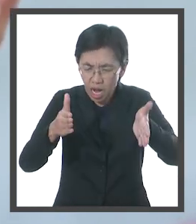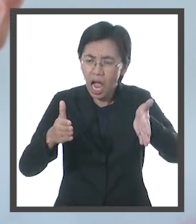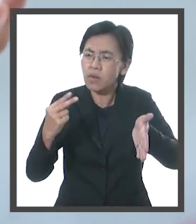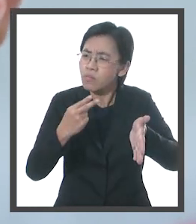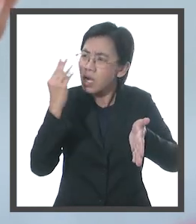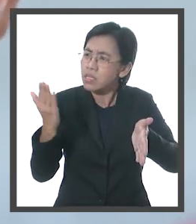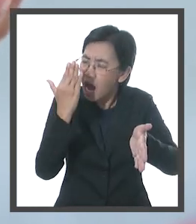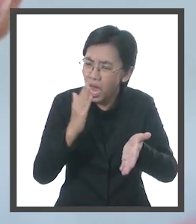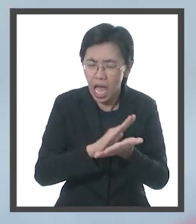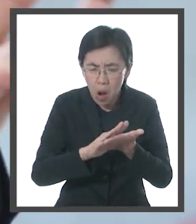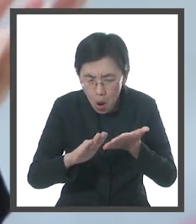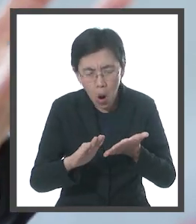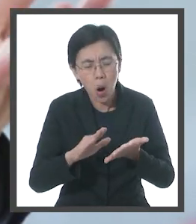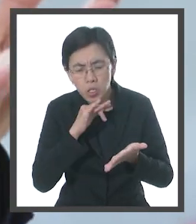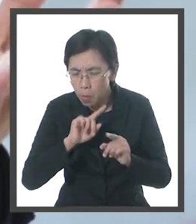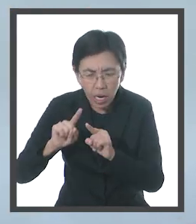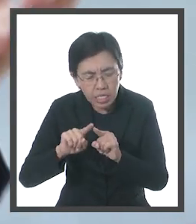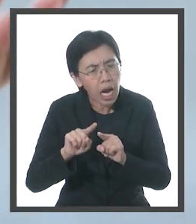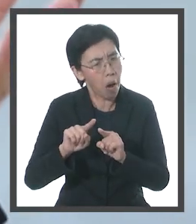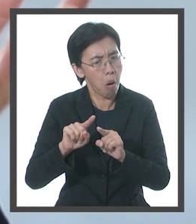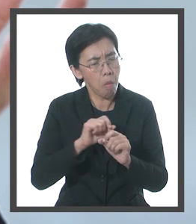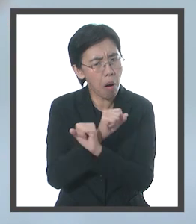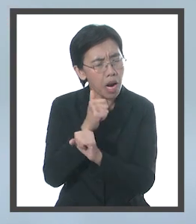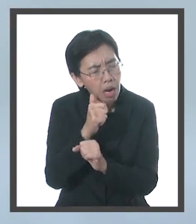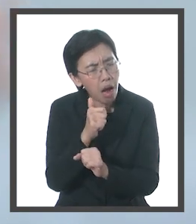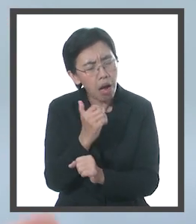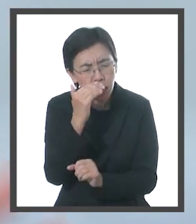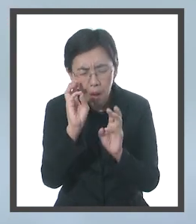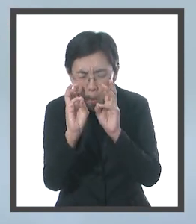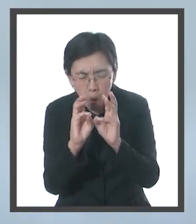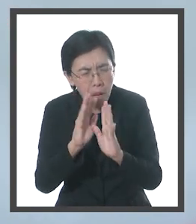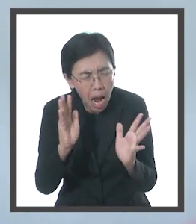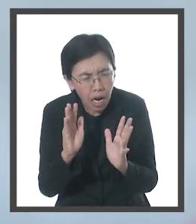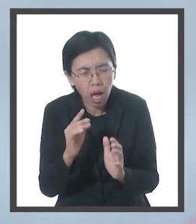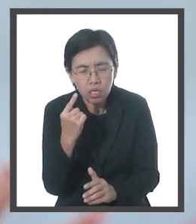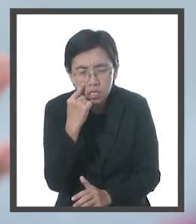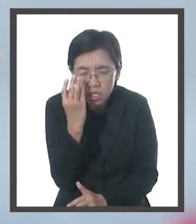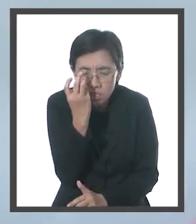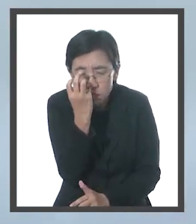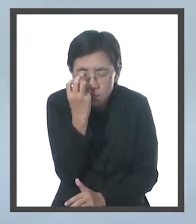ราก็มีแล้วทำไมบางครั้งเนี่ยฝุ่นละอองเยอะมากแสบตา